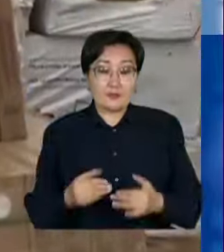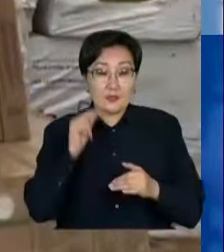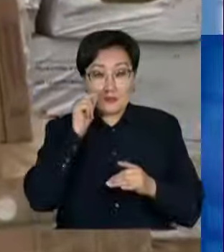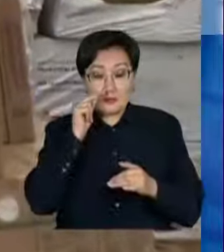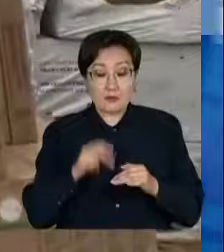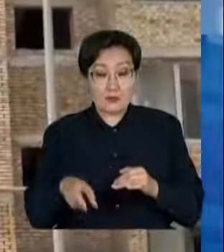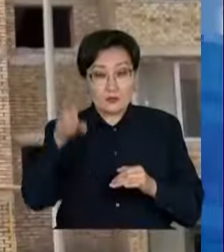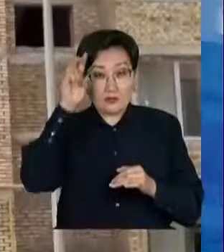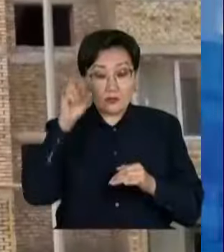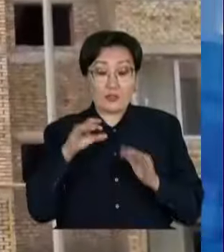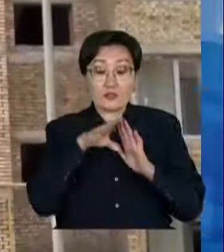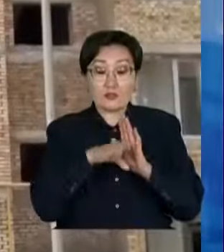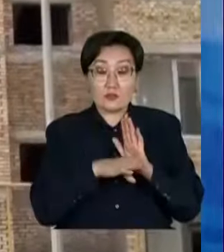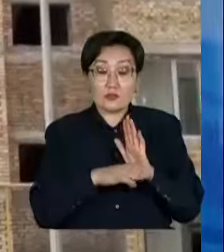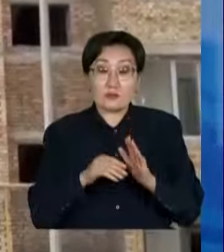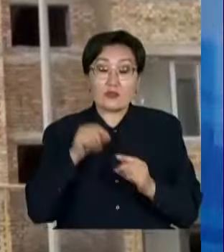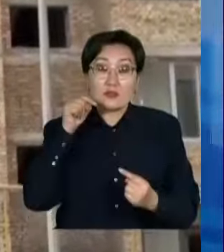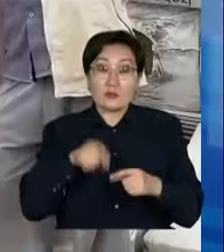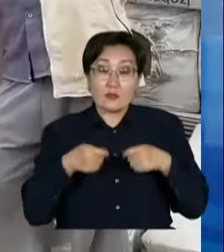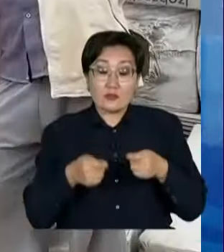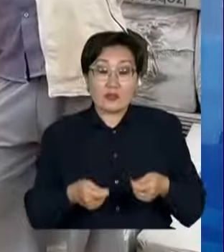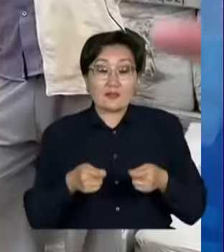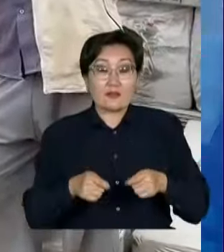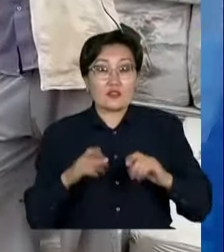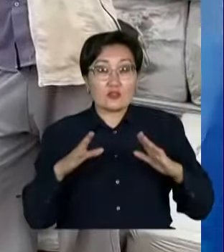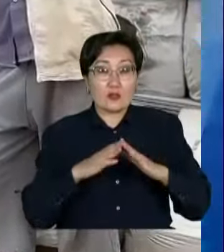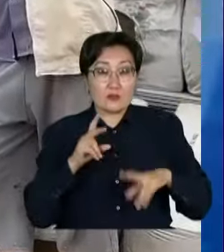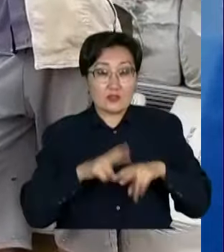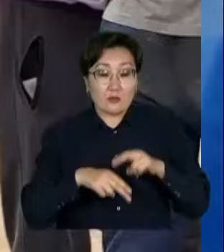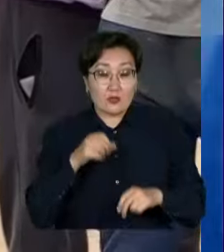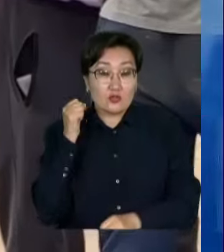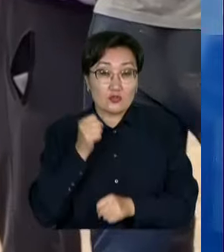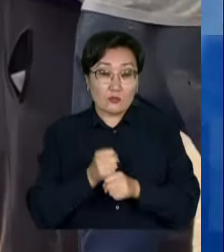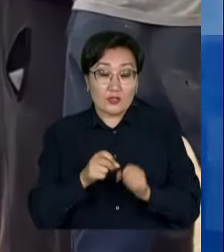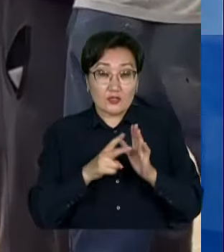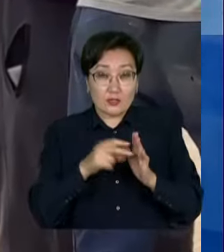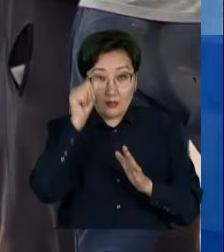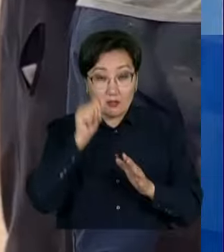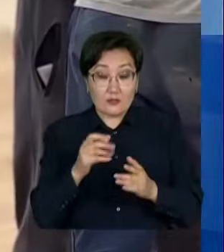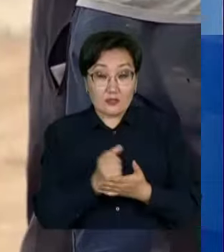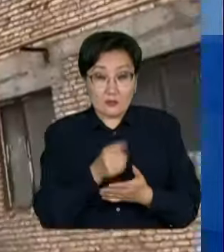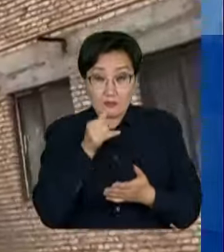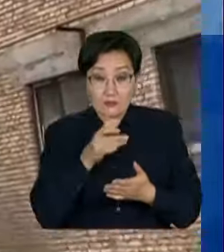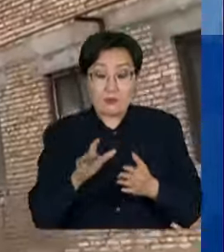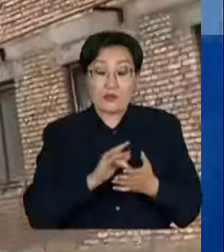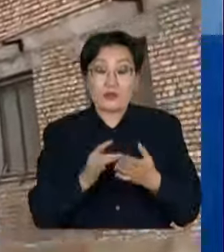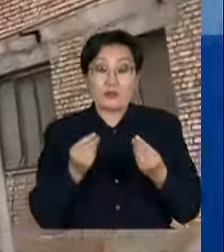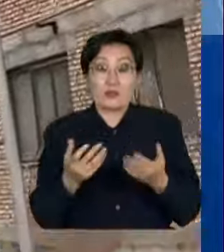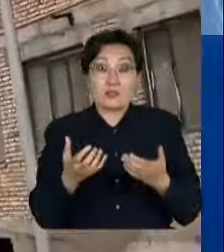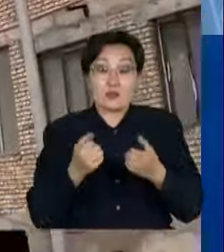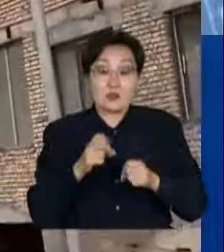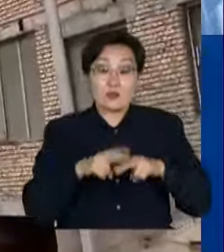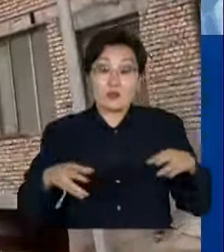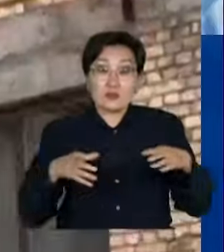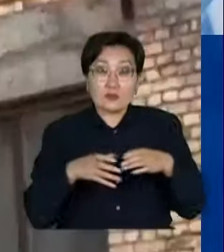Шымкентте мемлекеттік бағдарламамен берілетін үйді салған жұмысшылар жет айдан бері еңбек ақысына жет алмай жүр. Бюджет ақшасын алып алған